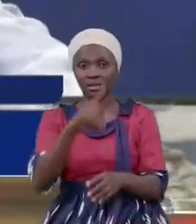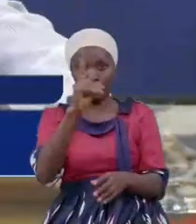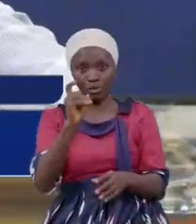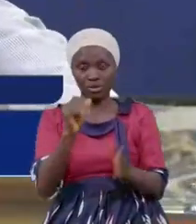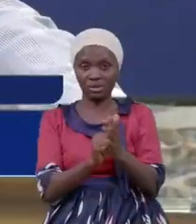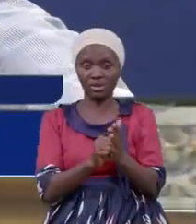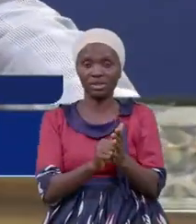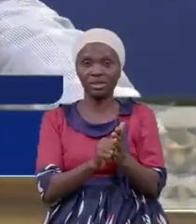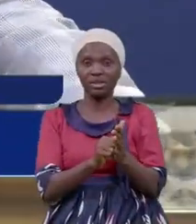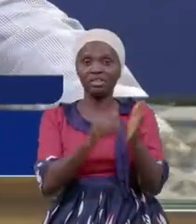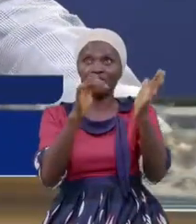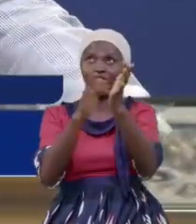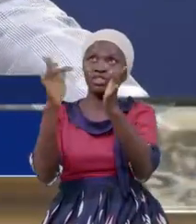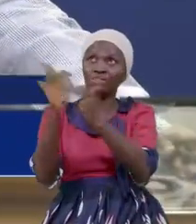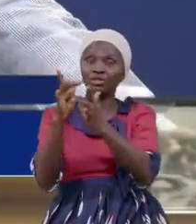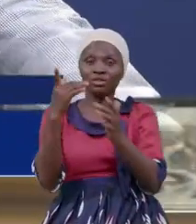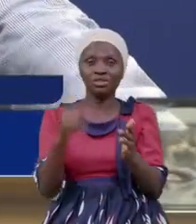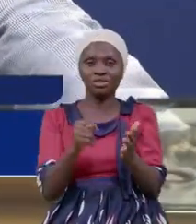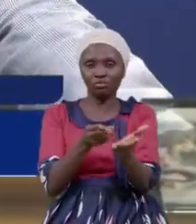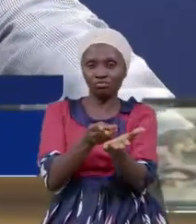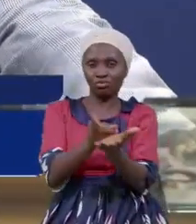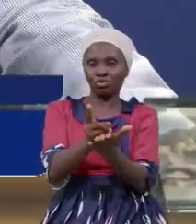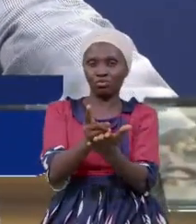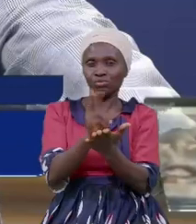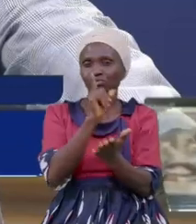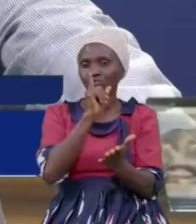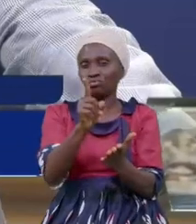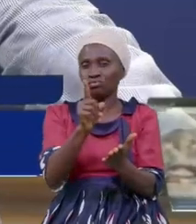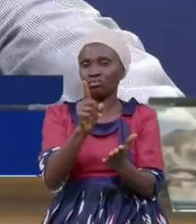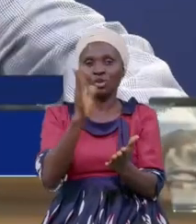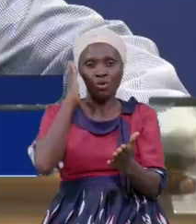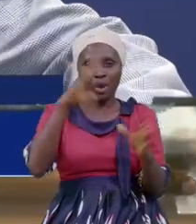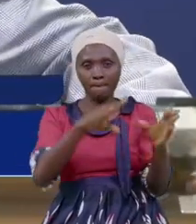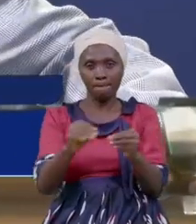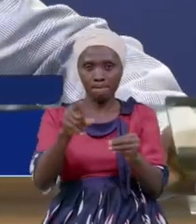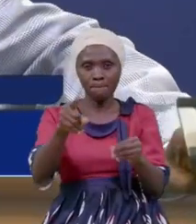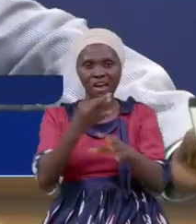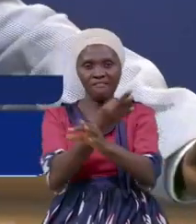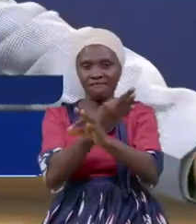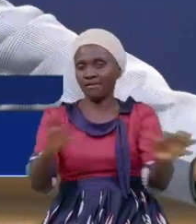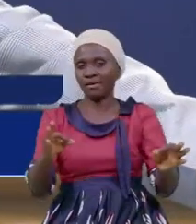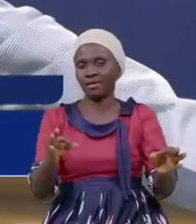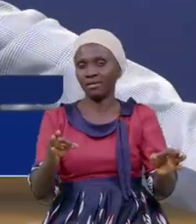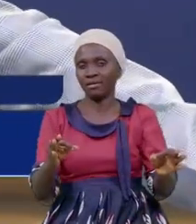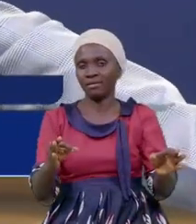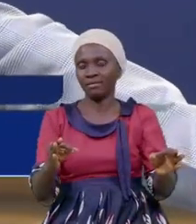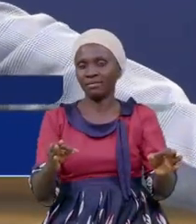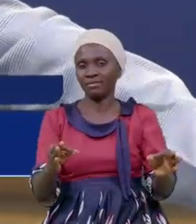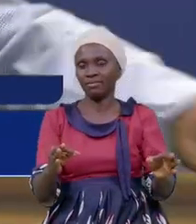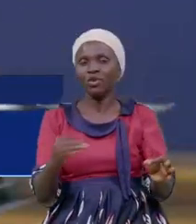Jésus la vérité va vous affranchir qui peut libérer une femme